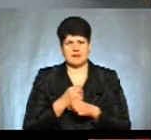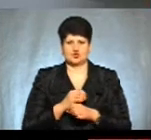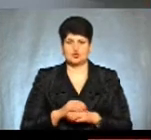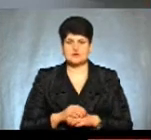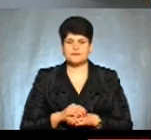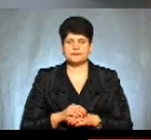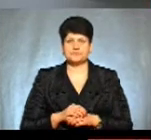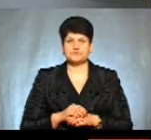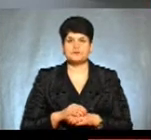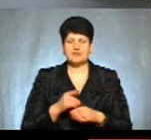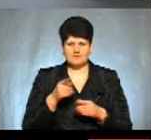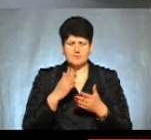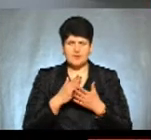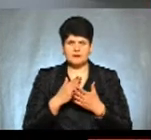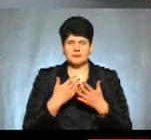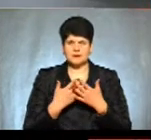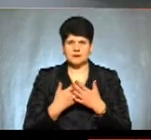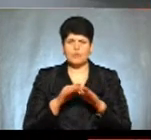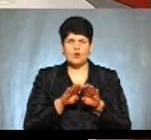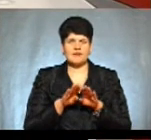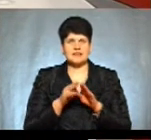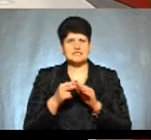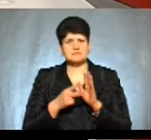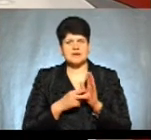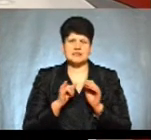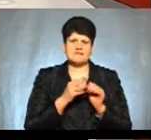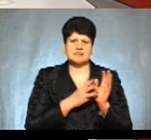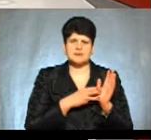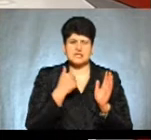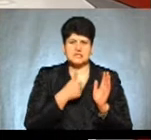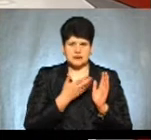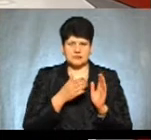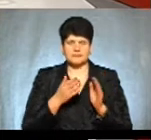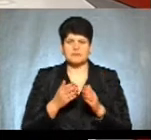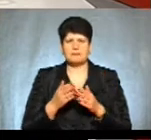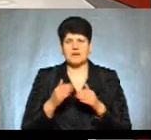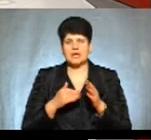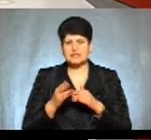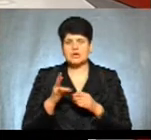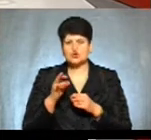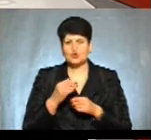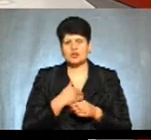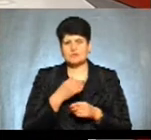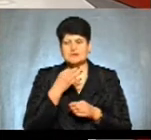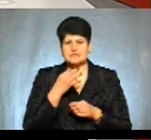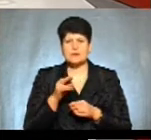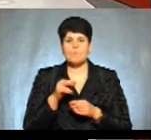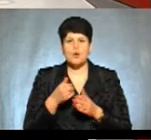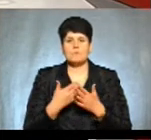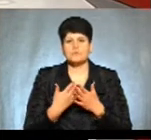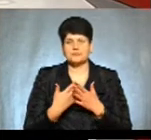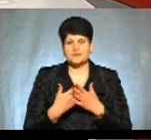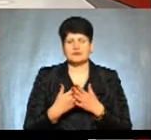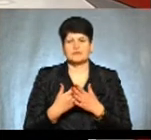поменшило. Ви маєте якусь статистику порівняння з 17-м роком і 18-м, скільки було в минулому? Практично, хотів би сказати, що навіть по